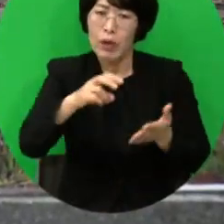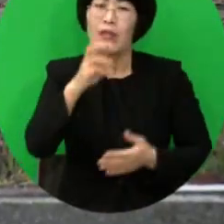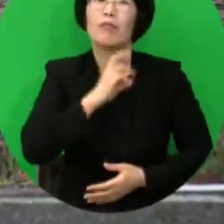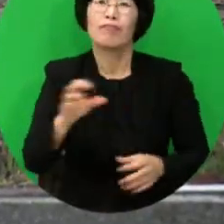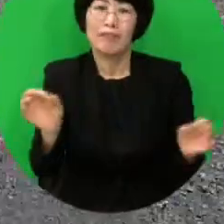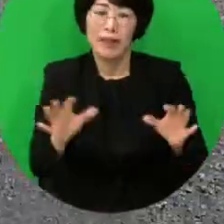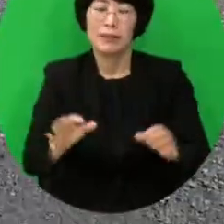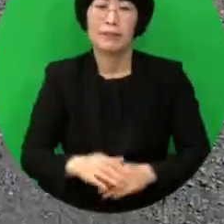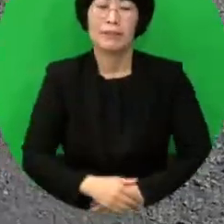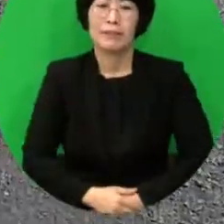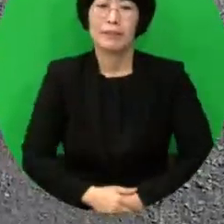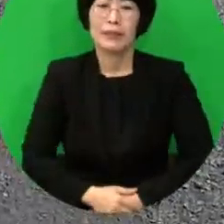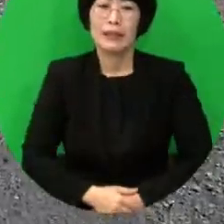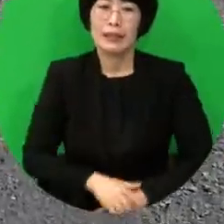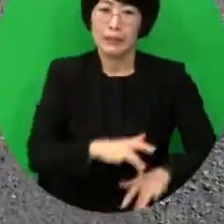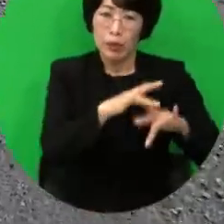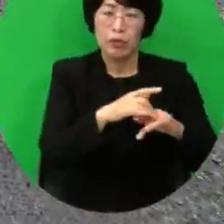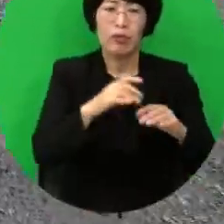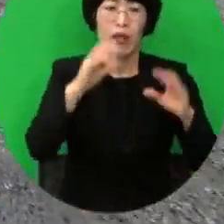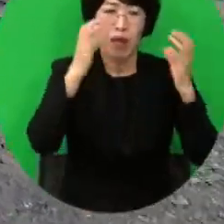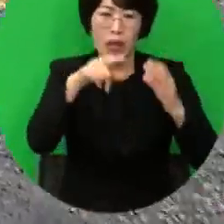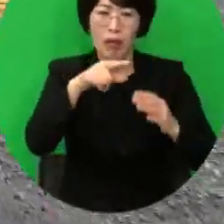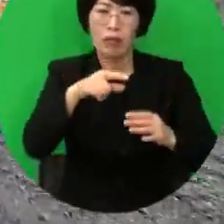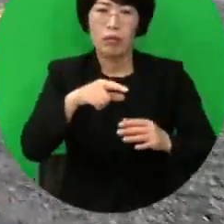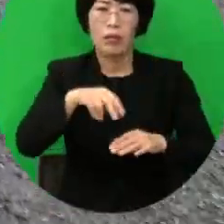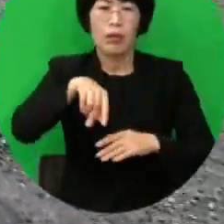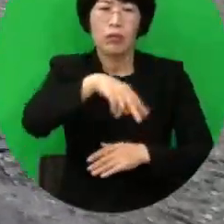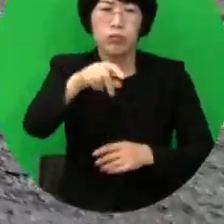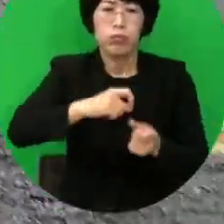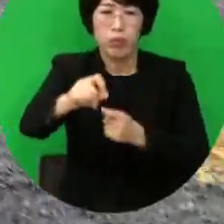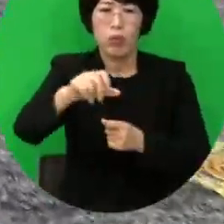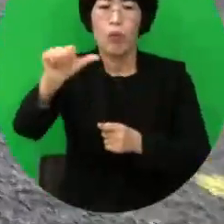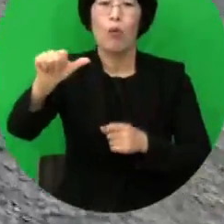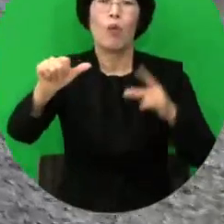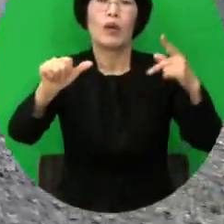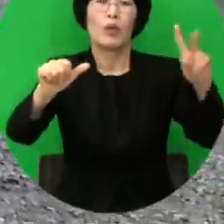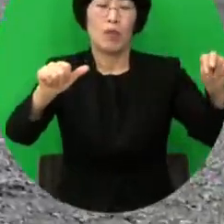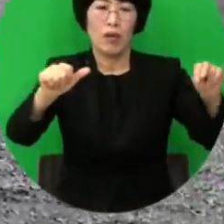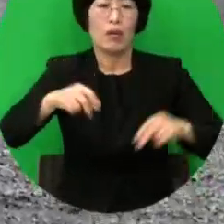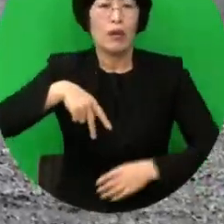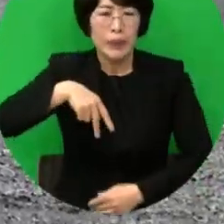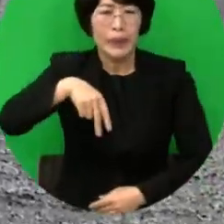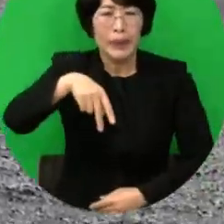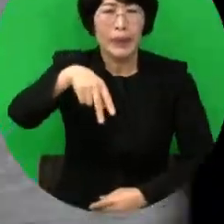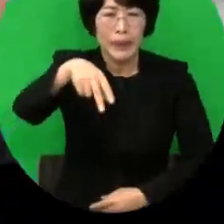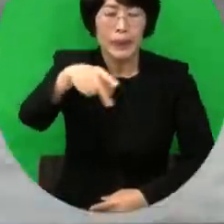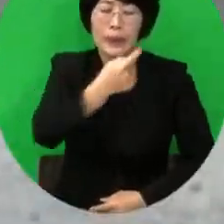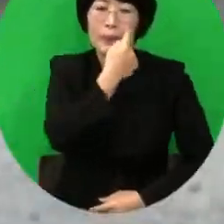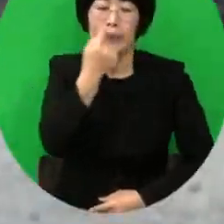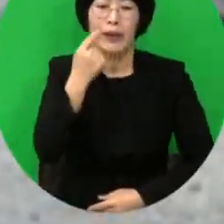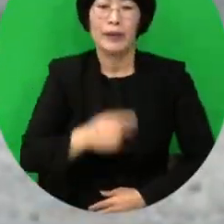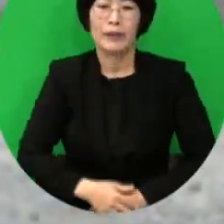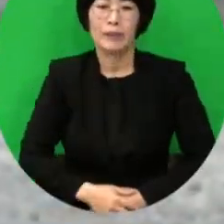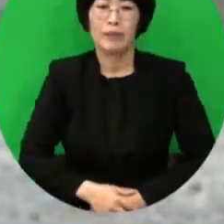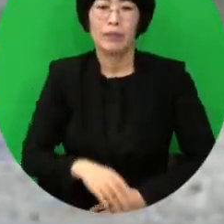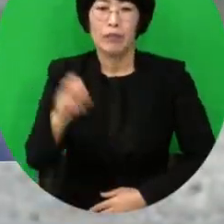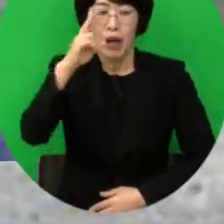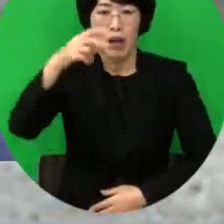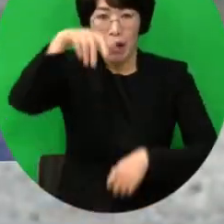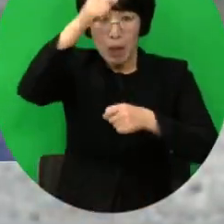만이었습니다. 실종 아동은 실종 지점에서 5km가량 떨어진 이곳까지 홀로 걸어온 것으로 확인됐습니다. 봤더니